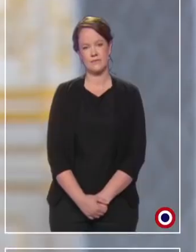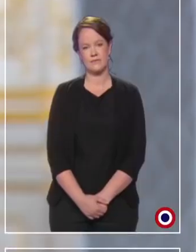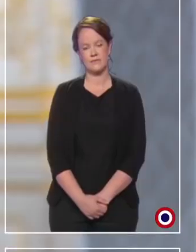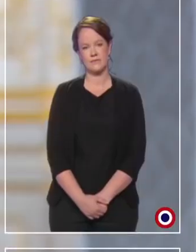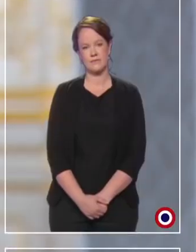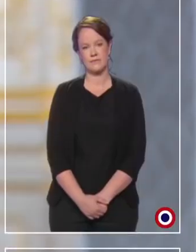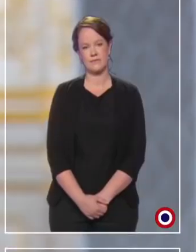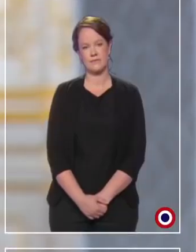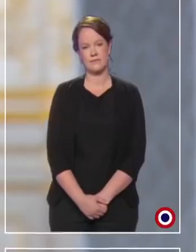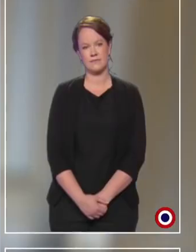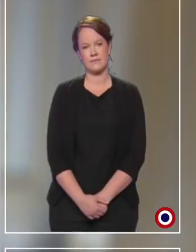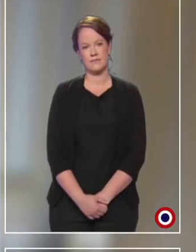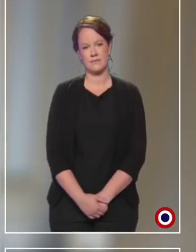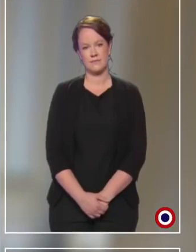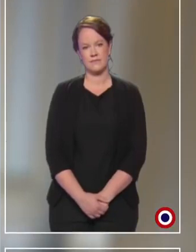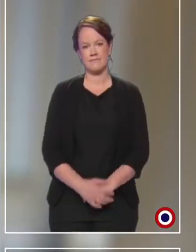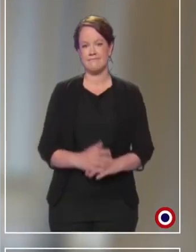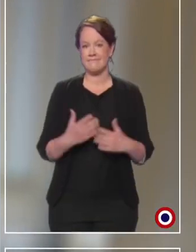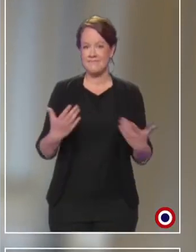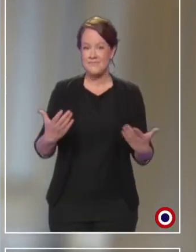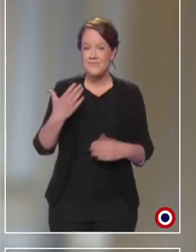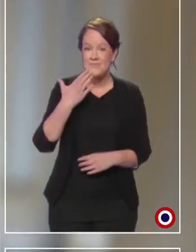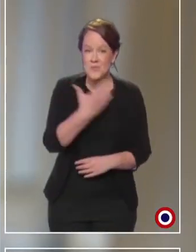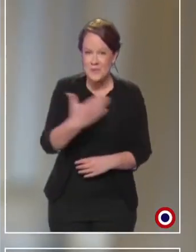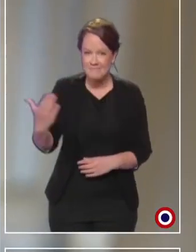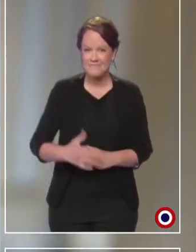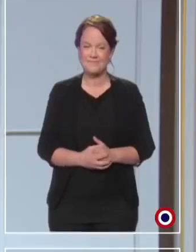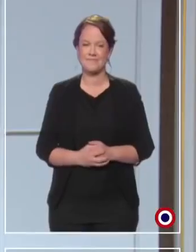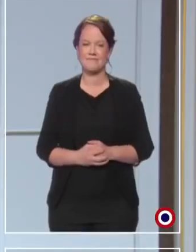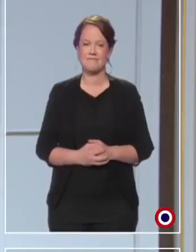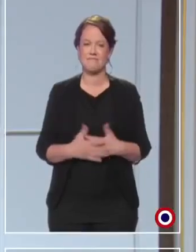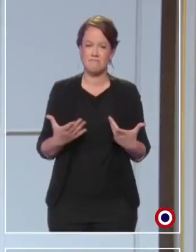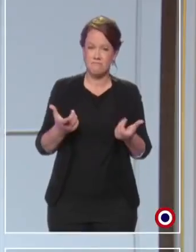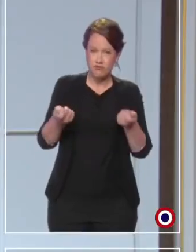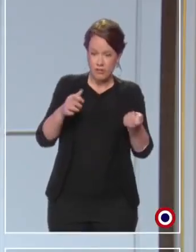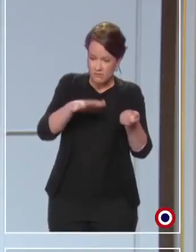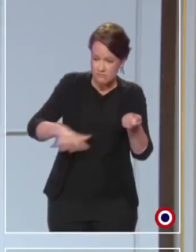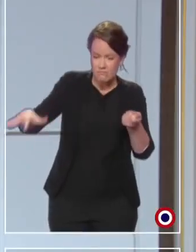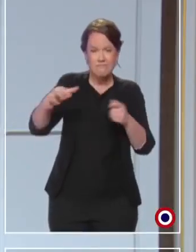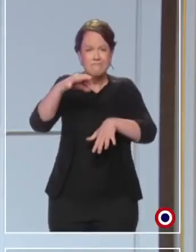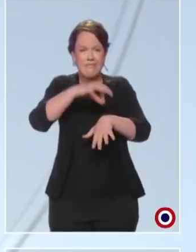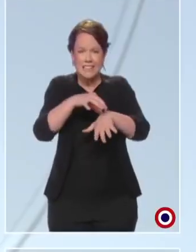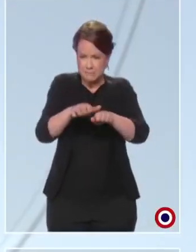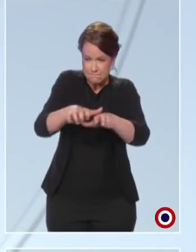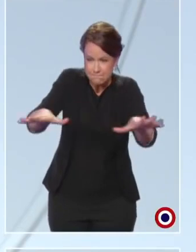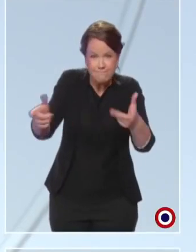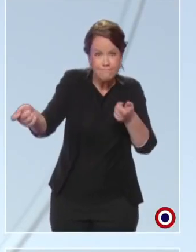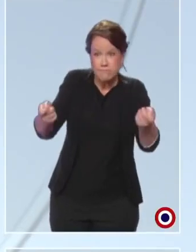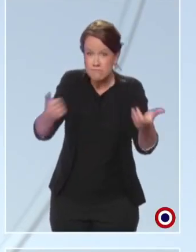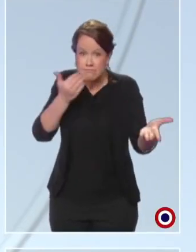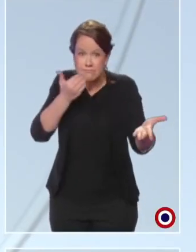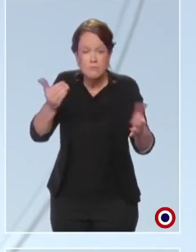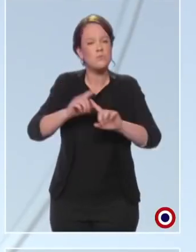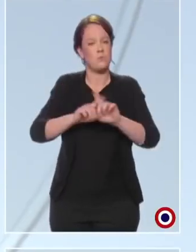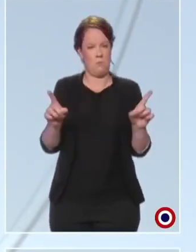perdu le contrôle de l'épidémie bonsoir nous n'avons pas perdu le contrôle nous sommes dans une situation qui est